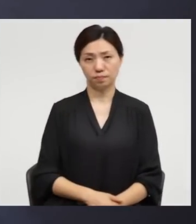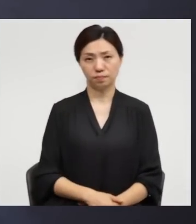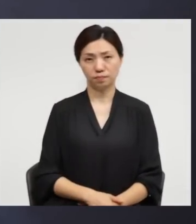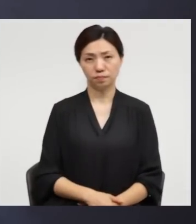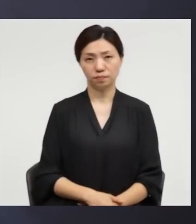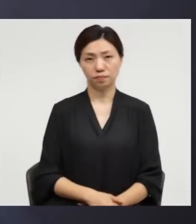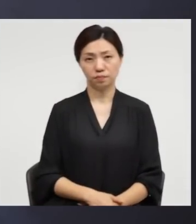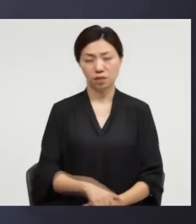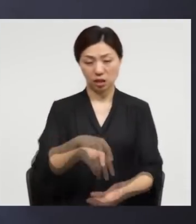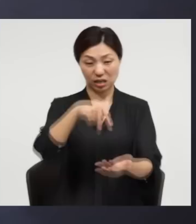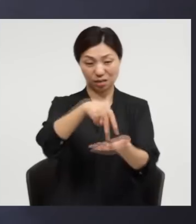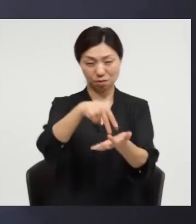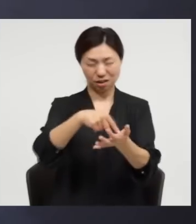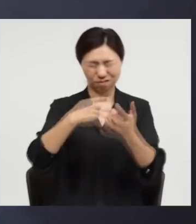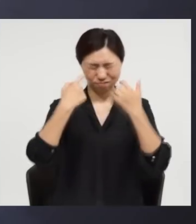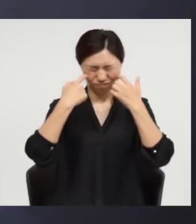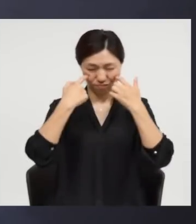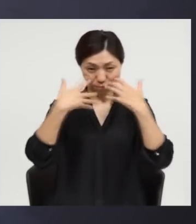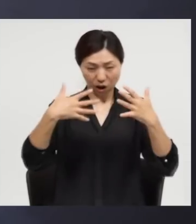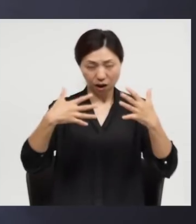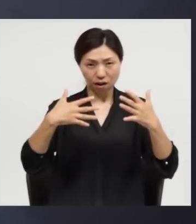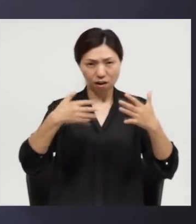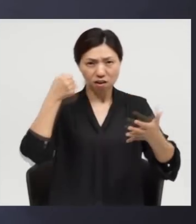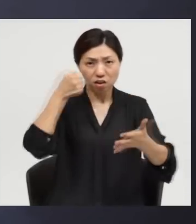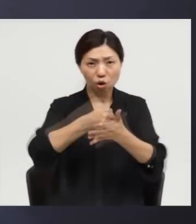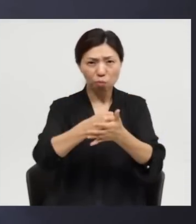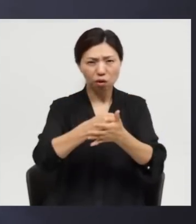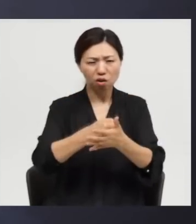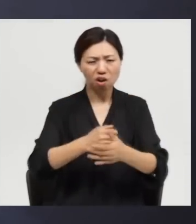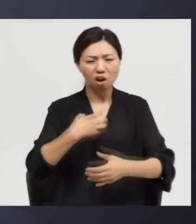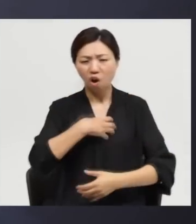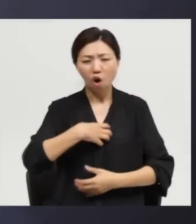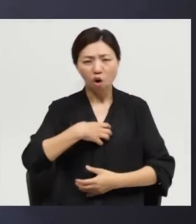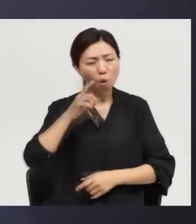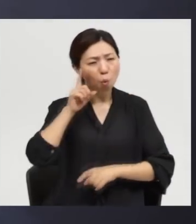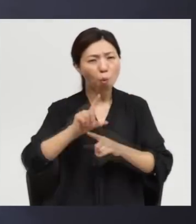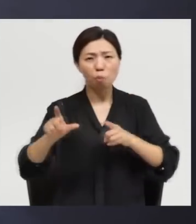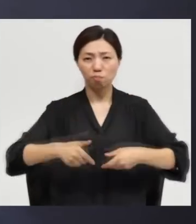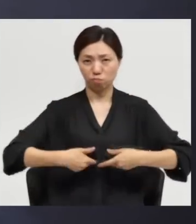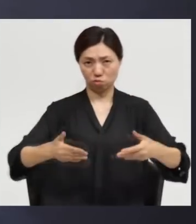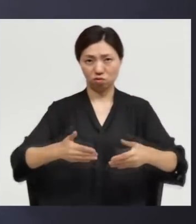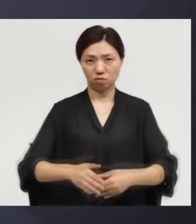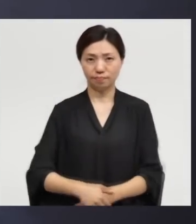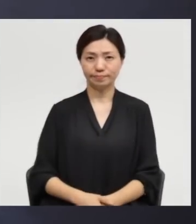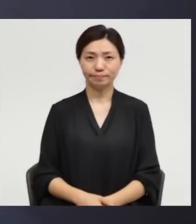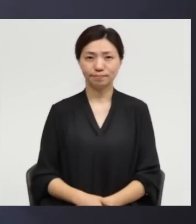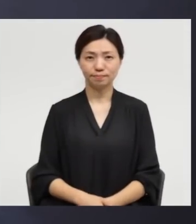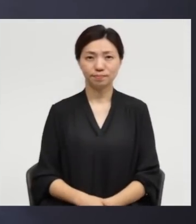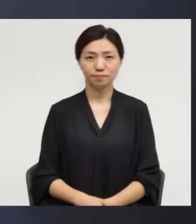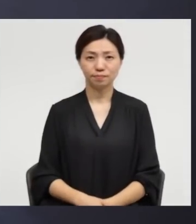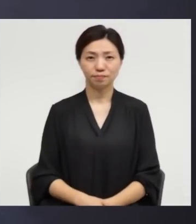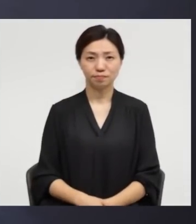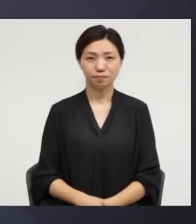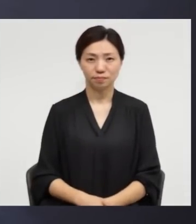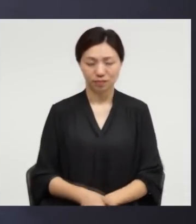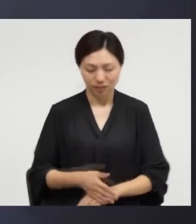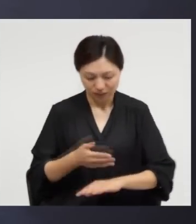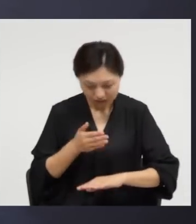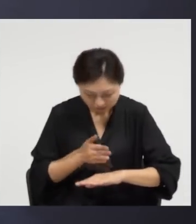그래서 그런 관점을 가진다면 내가 볼 때는 별로 걱정이 아닌 것 같은데.